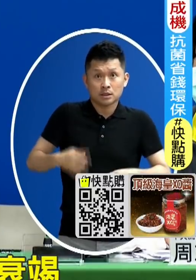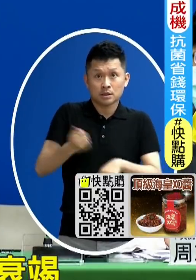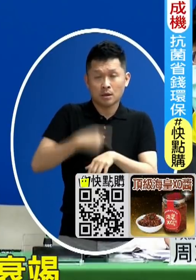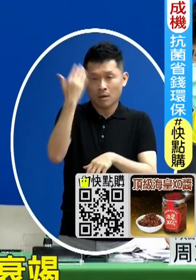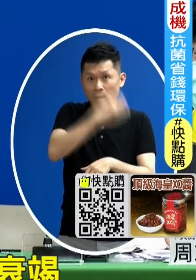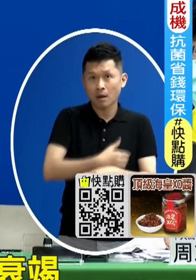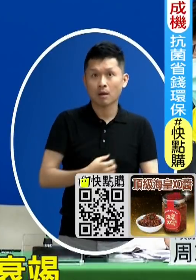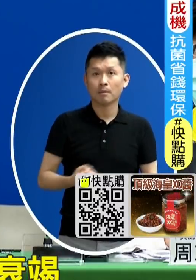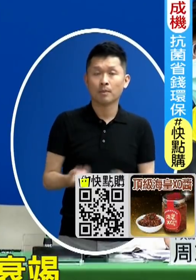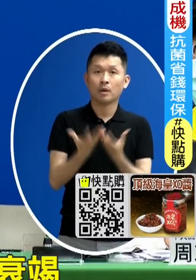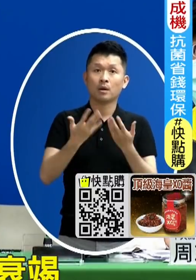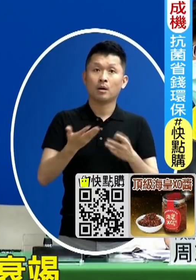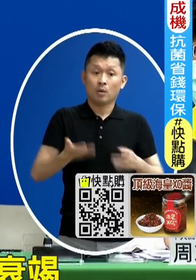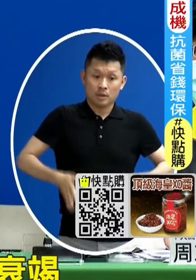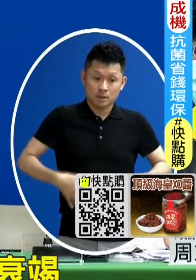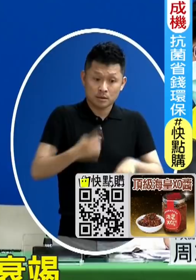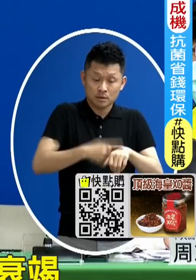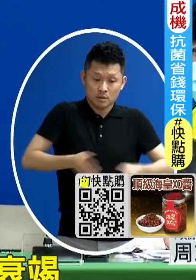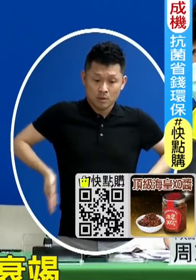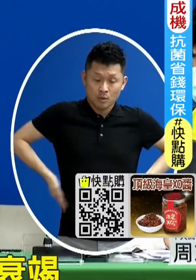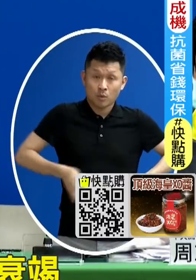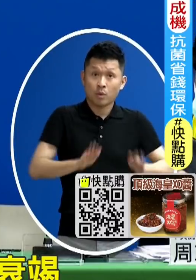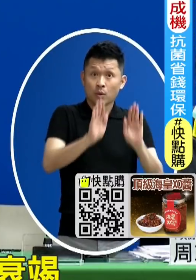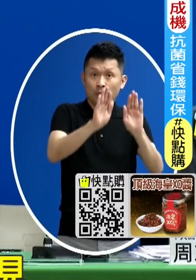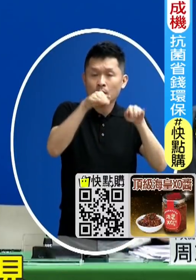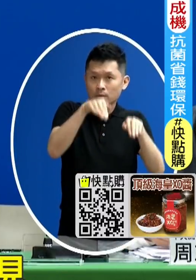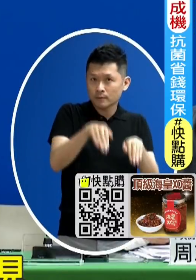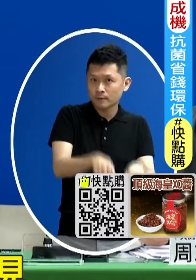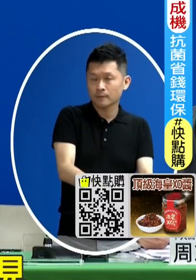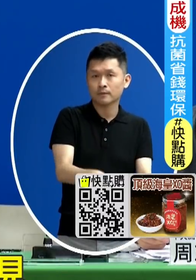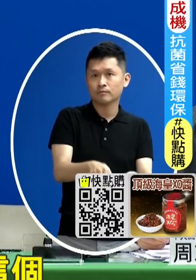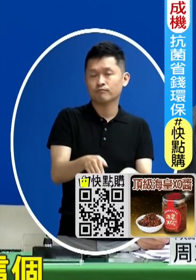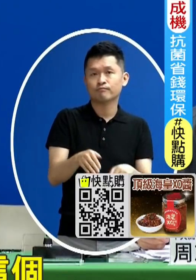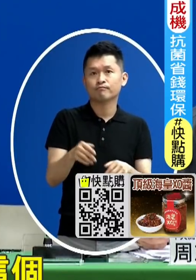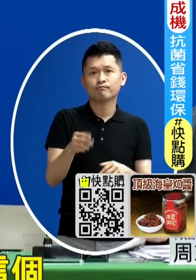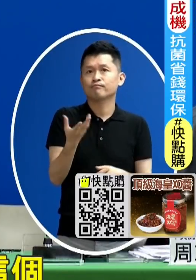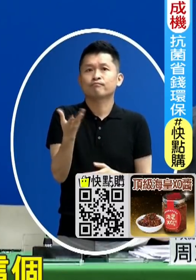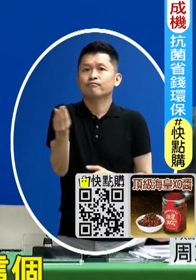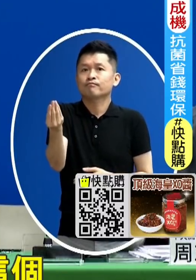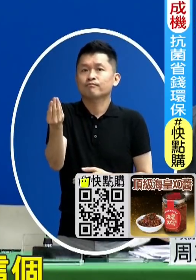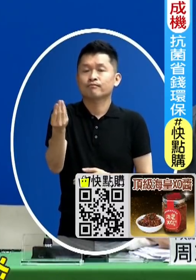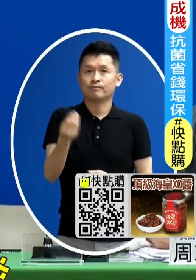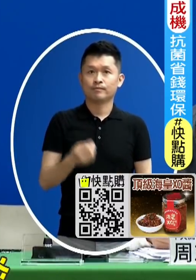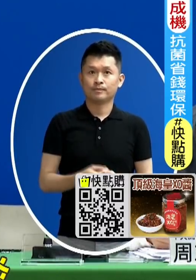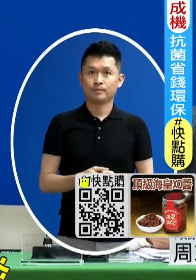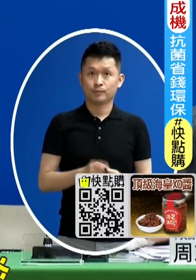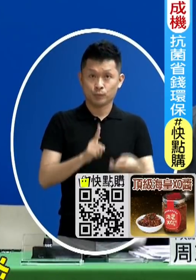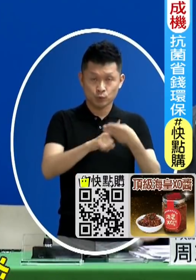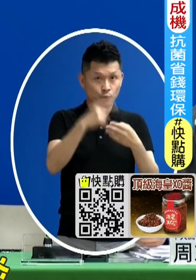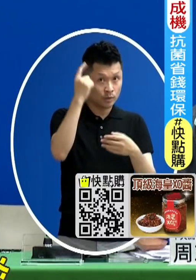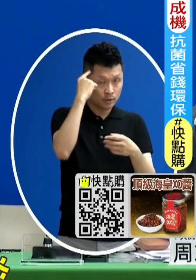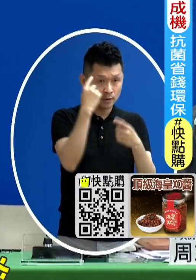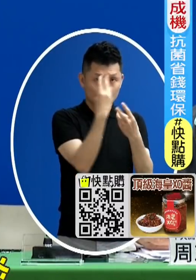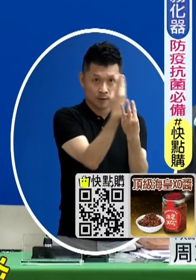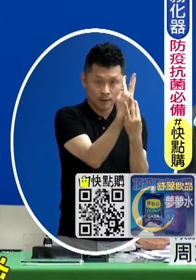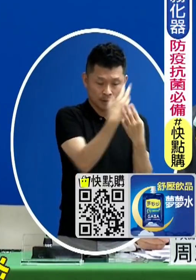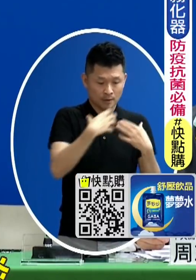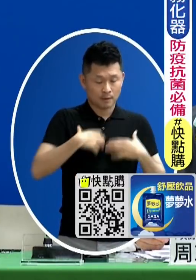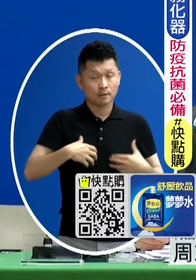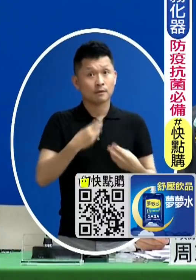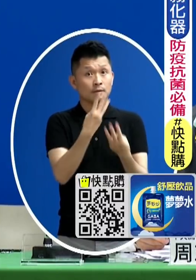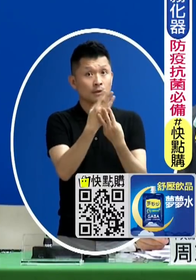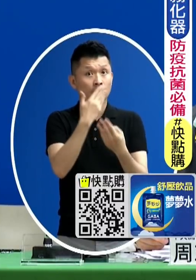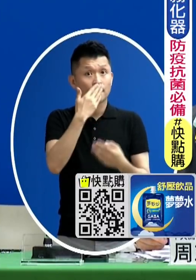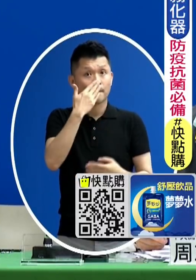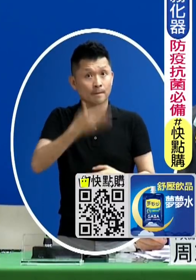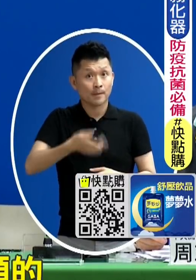者是说是以这个急性的肾功能衰竭这个部分来呈现，基本上都还是有这个脑炎或者是肺炎或者是